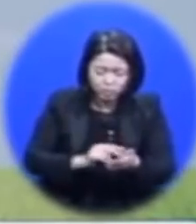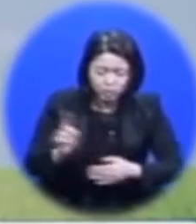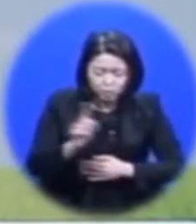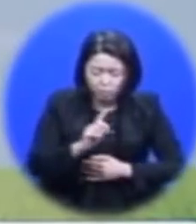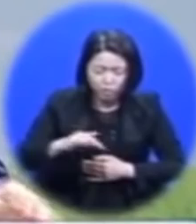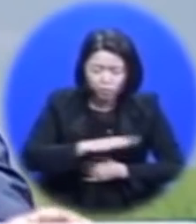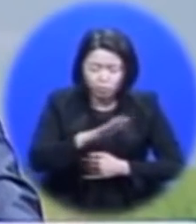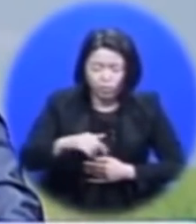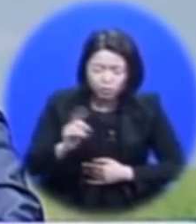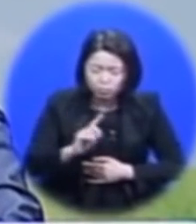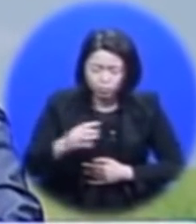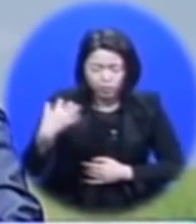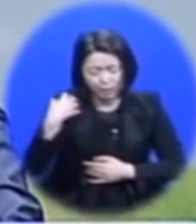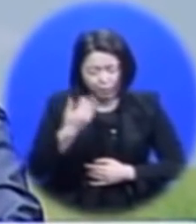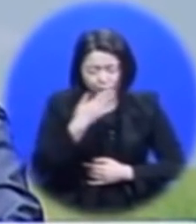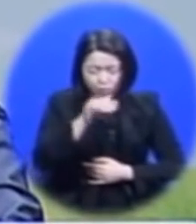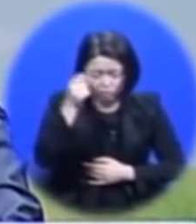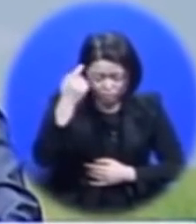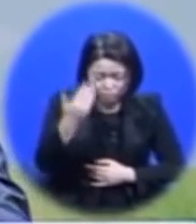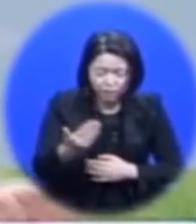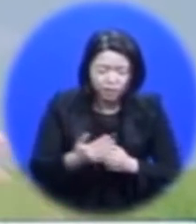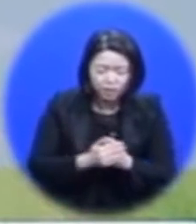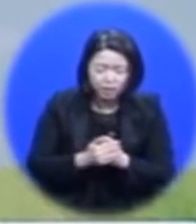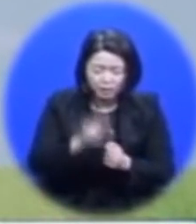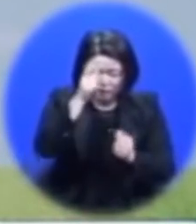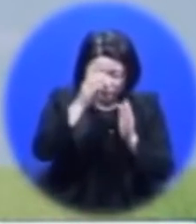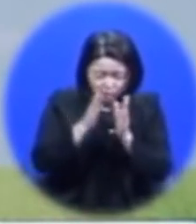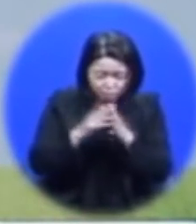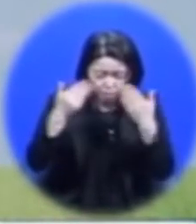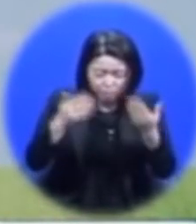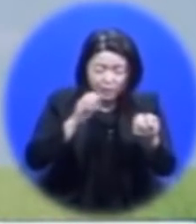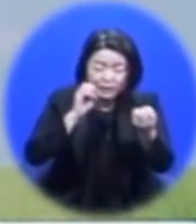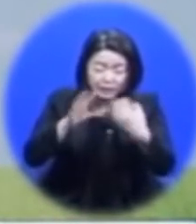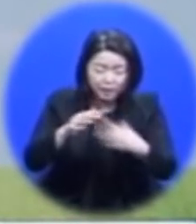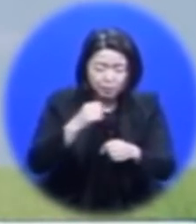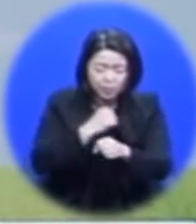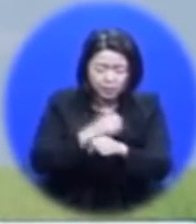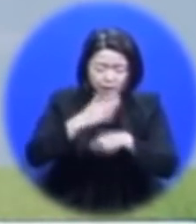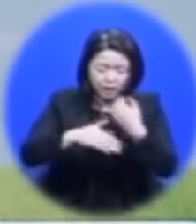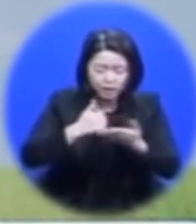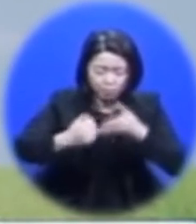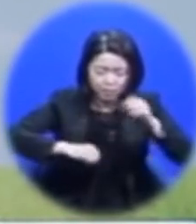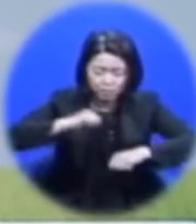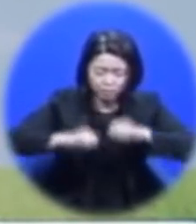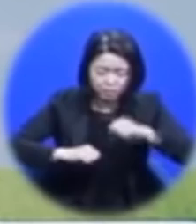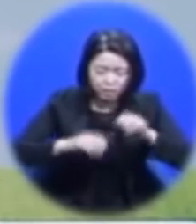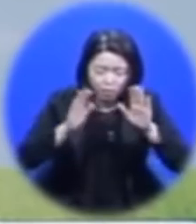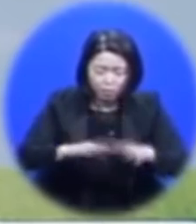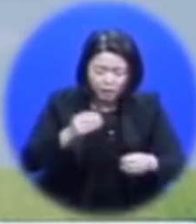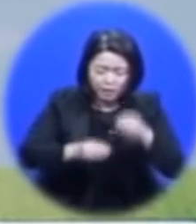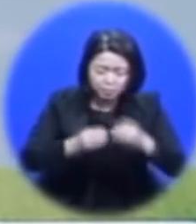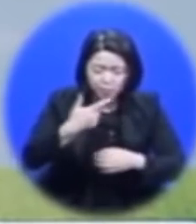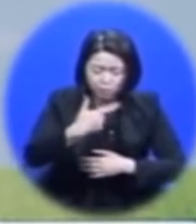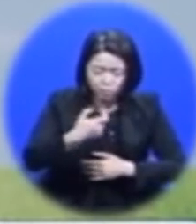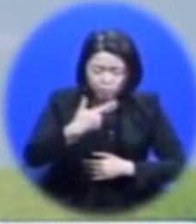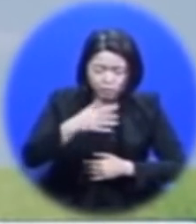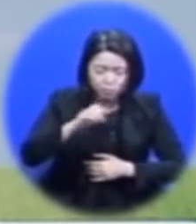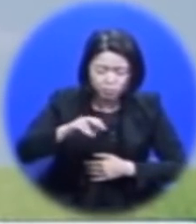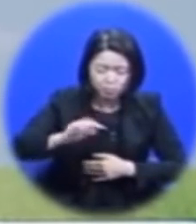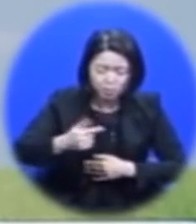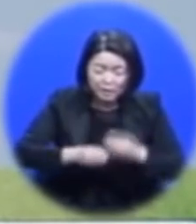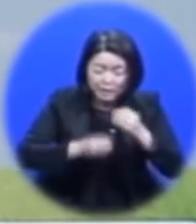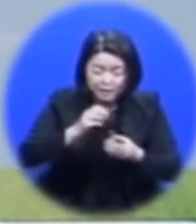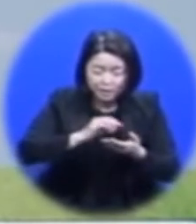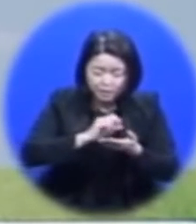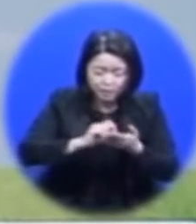힘으로 이걸 감당할 수 있겠습니까? 기도하며 응답하시는 하나님의 역사를 오늘 시편 66편